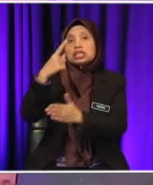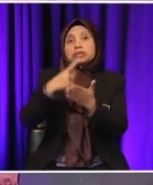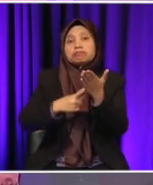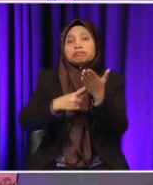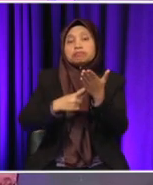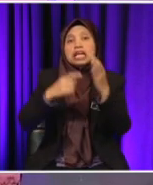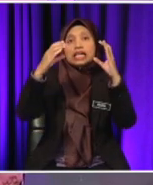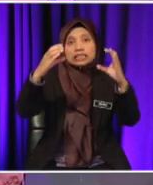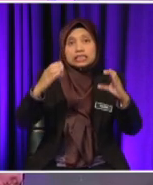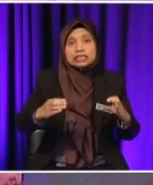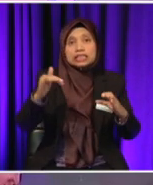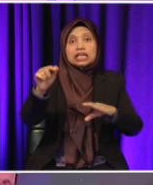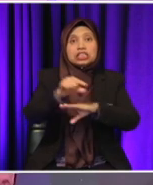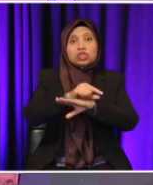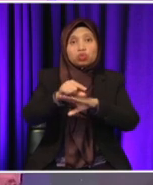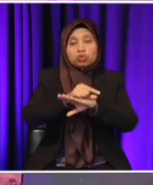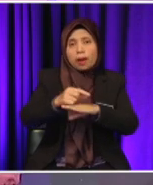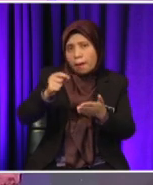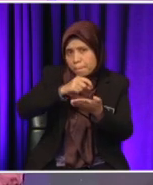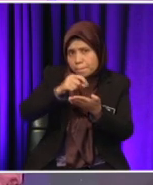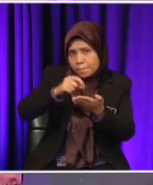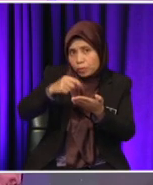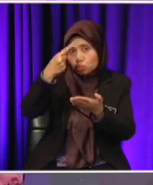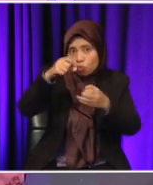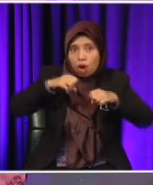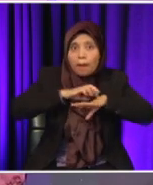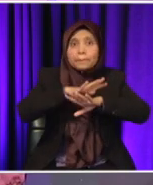yang digunakan oleh pengarang untuk mengembangkan